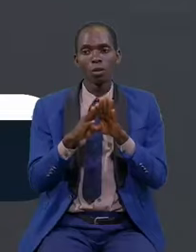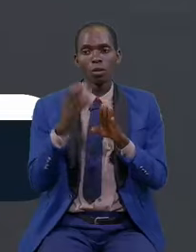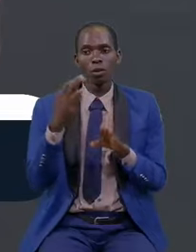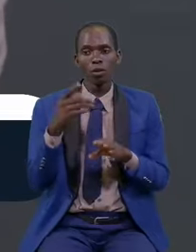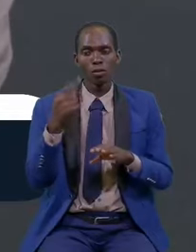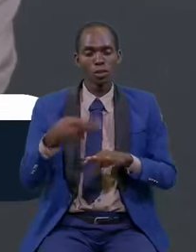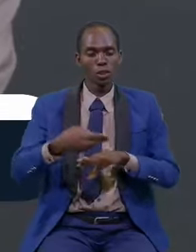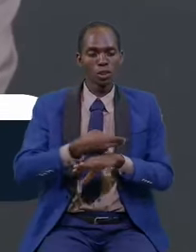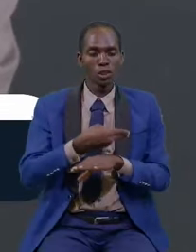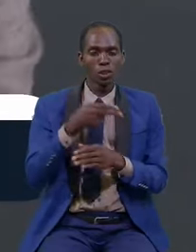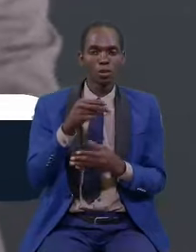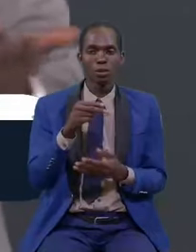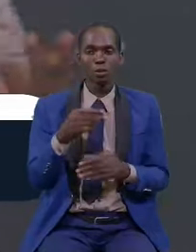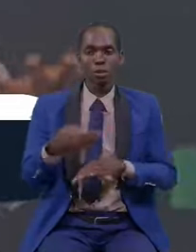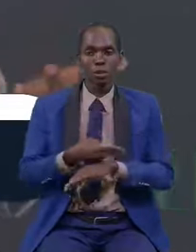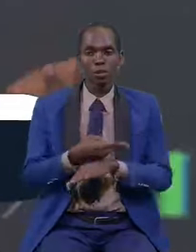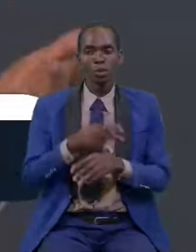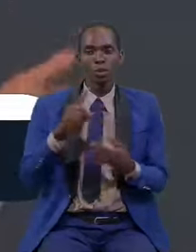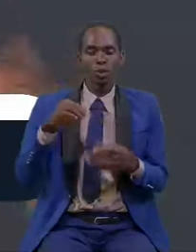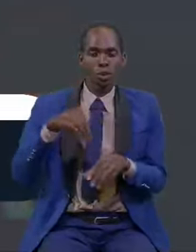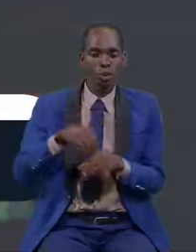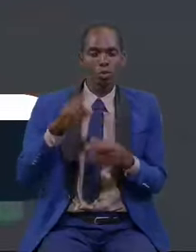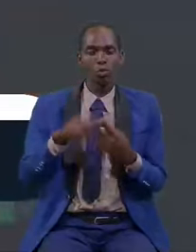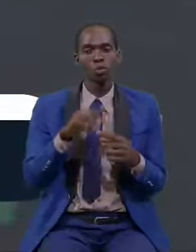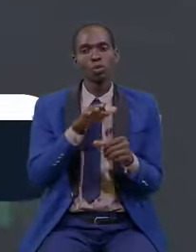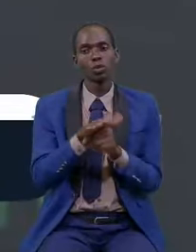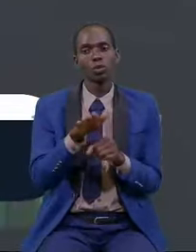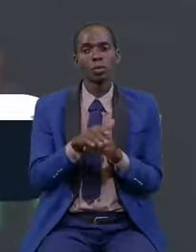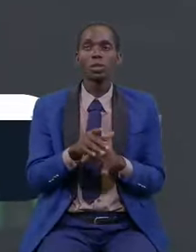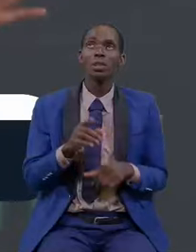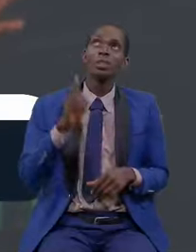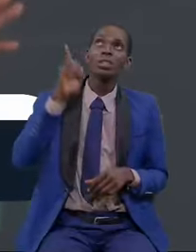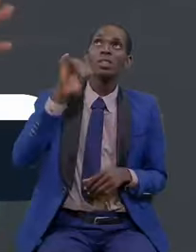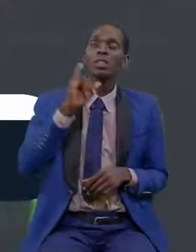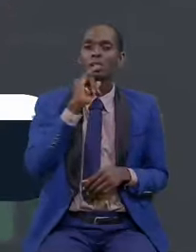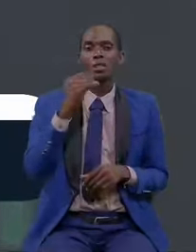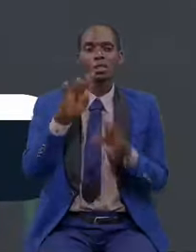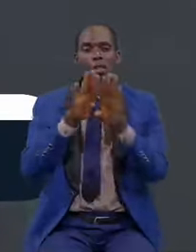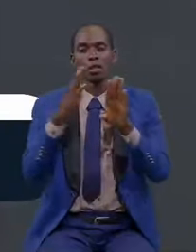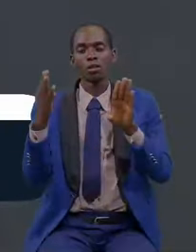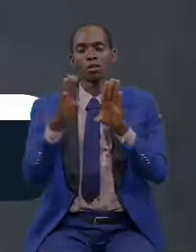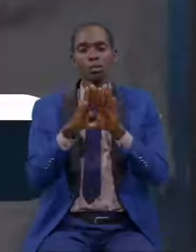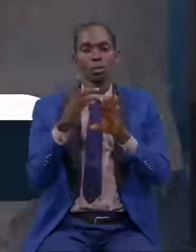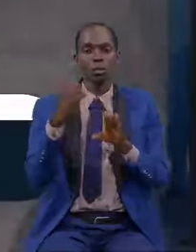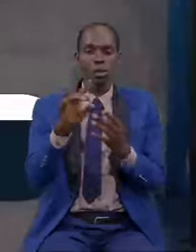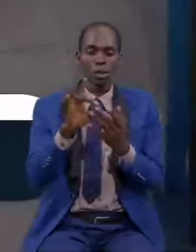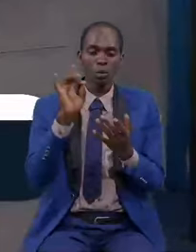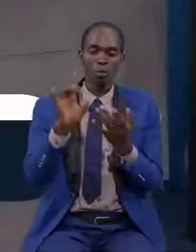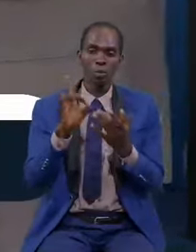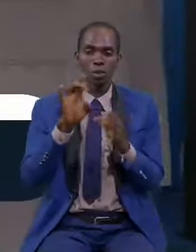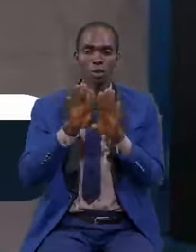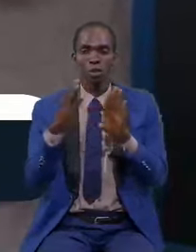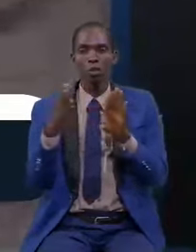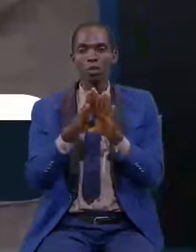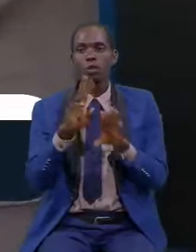brebis à la suffisance. Il est la porte. Il est la porte désignée, nommée. Il n'y a point d'autre